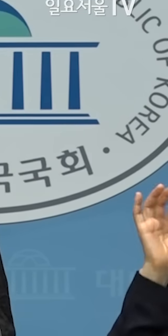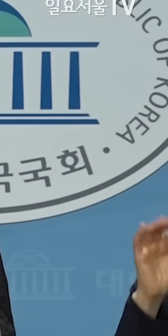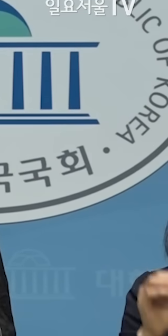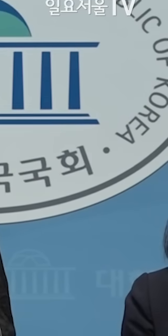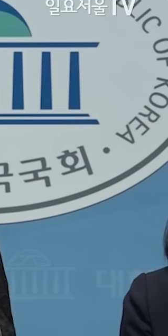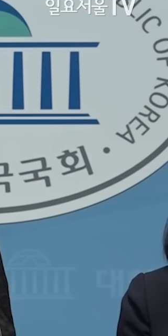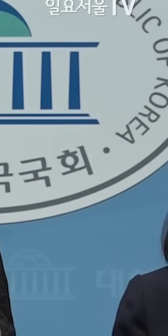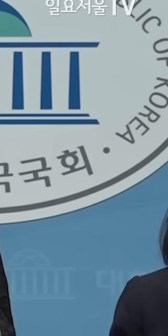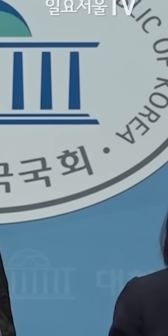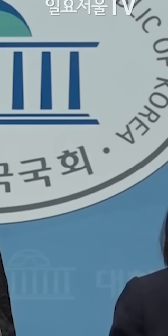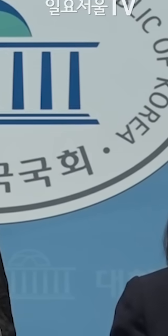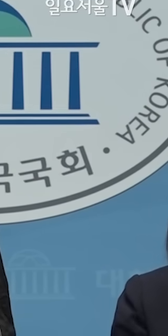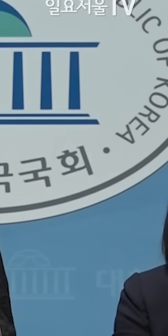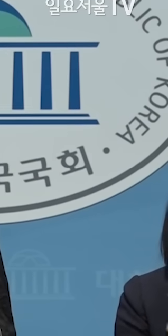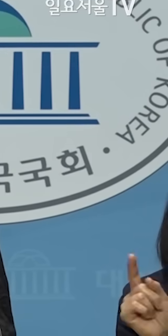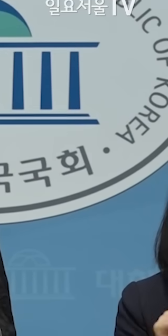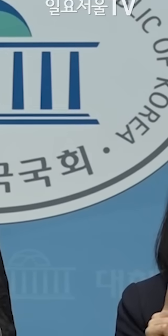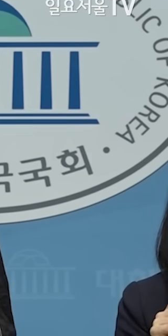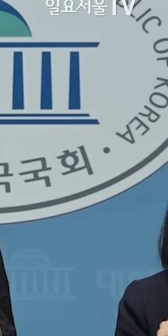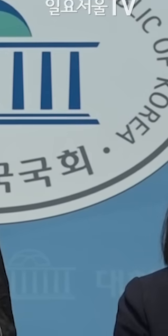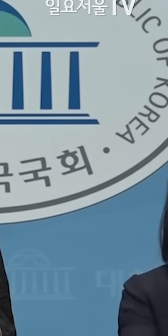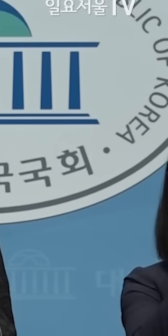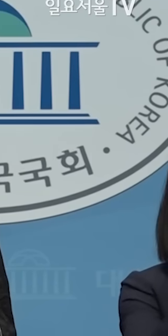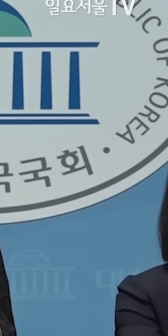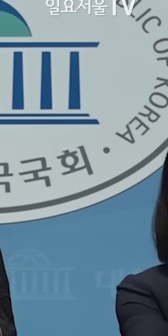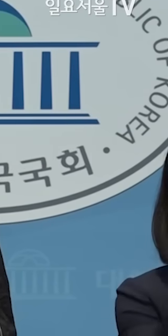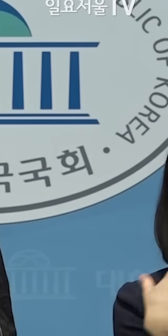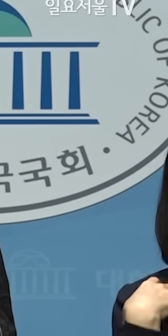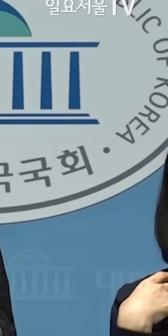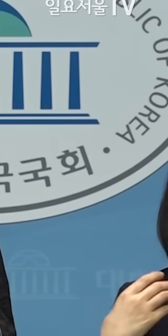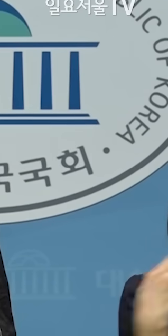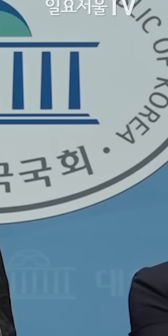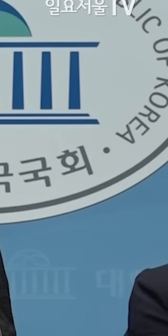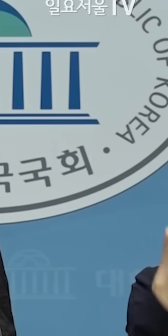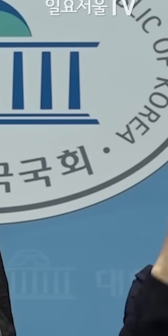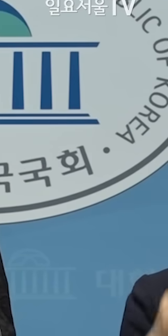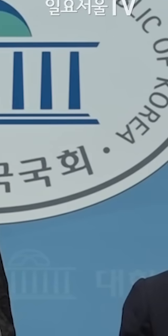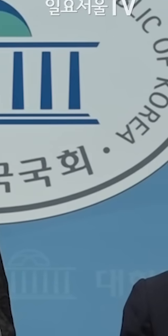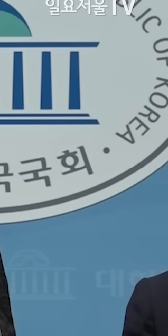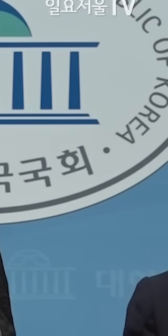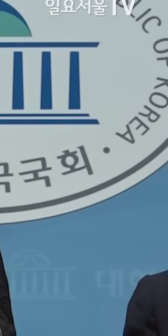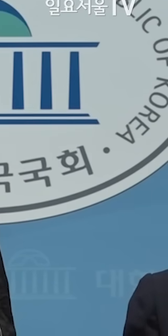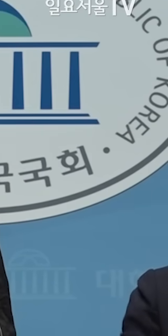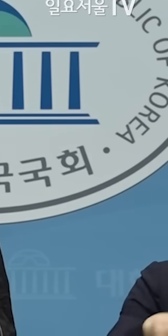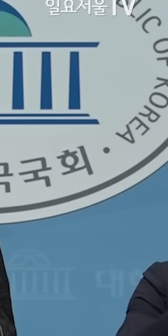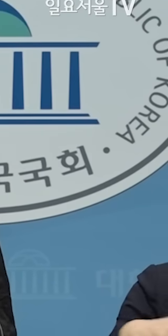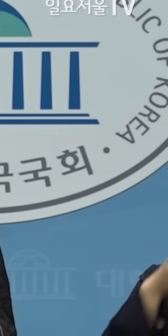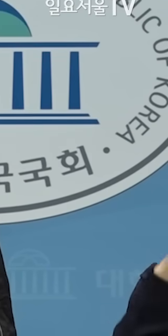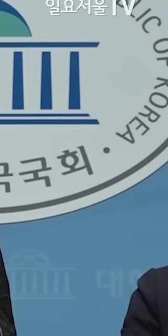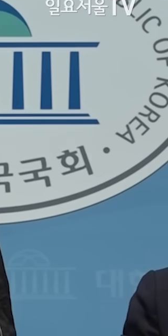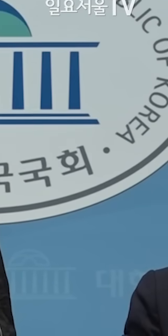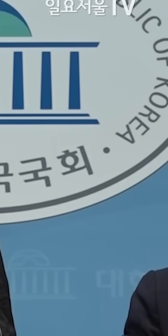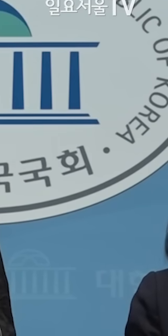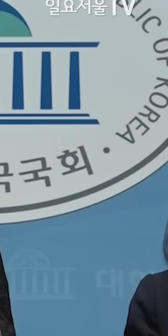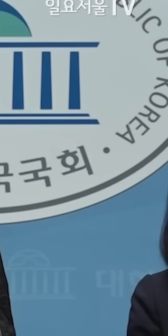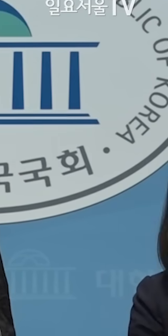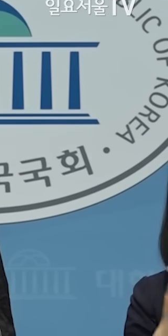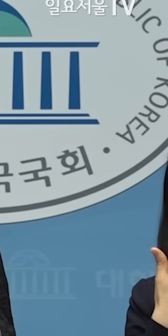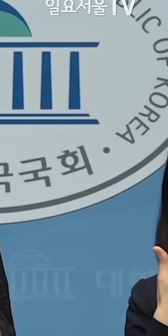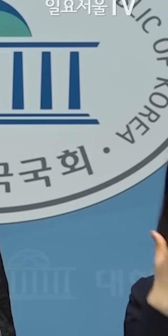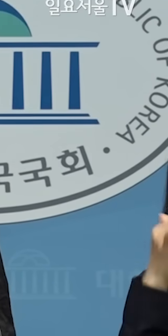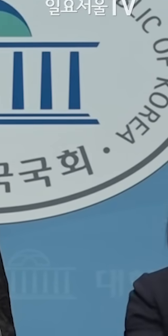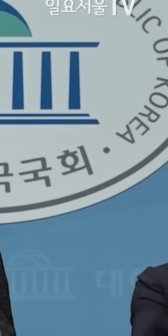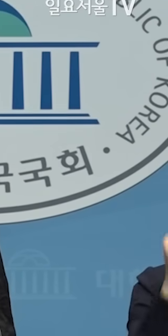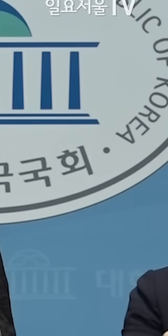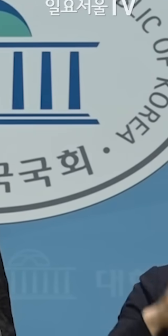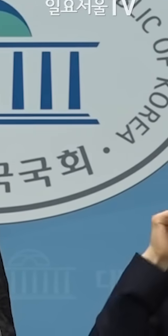들어습니다 그들이 주장하는 현정부의 실정에 한 대는 어디에도 없었습니다 향후 한국사회에 대한